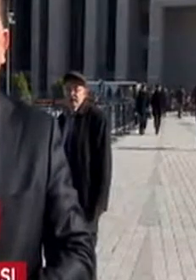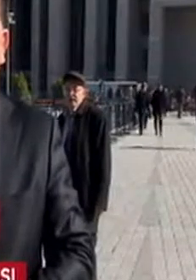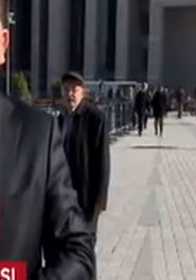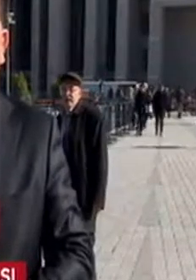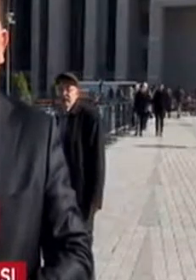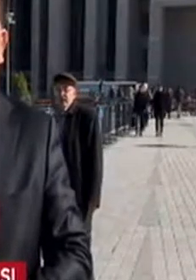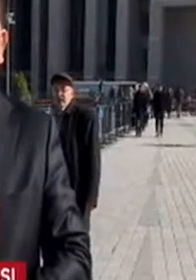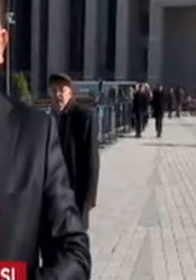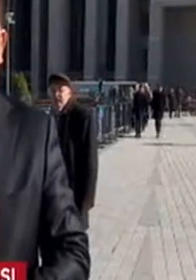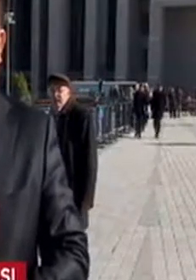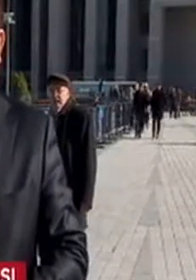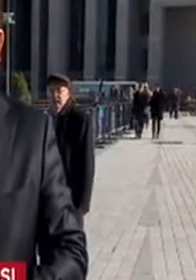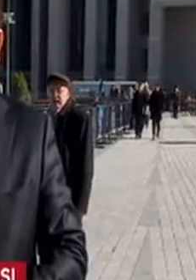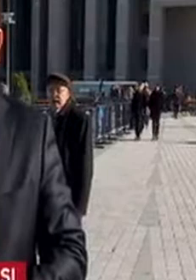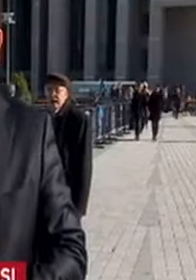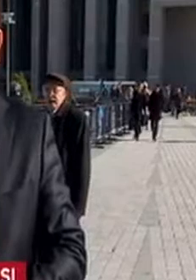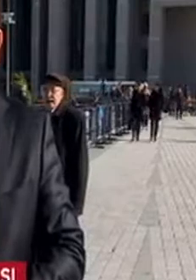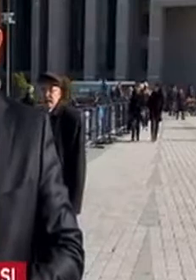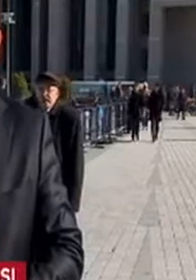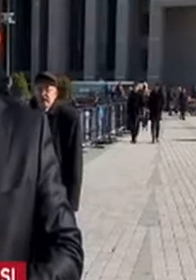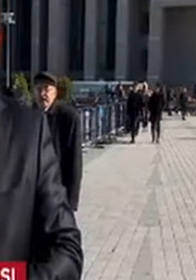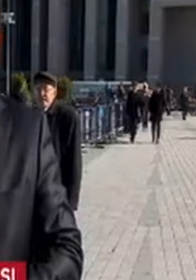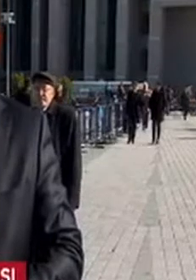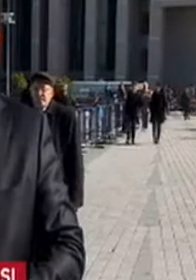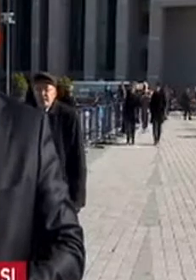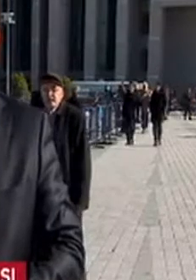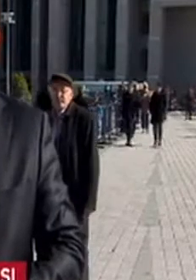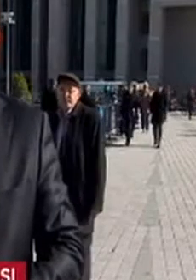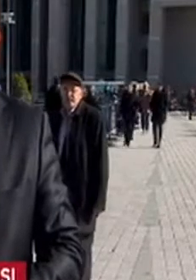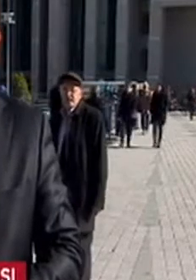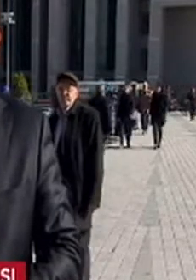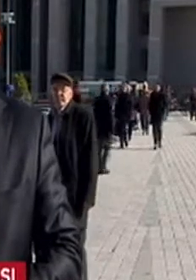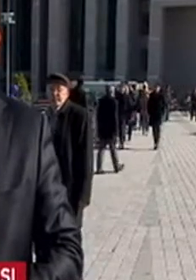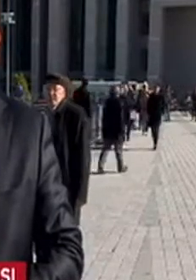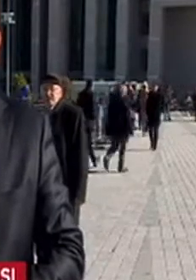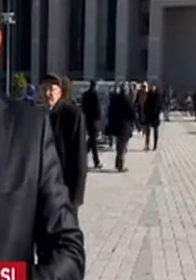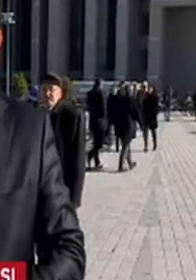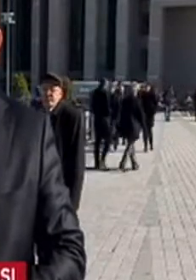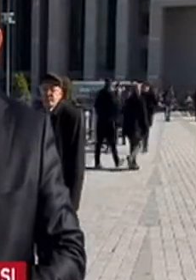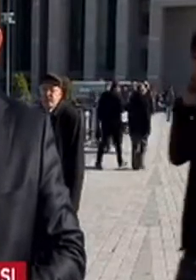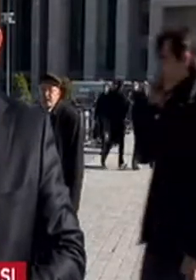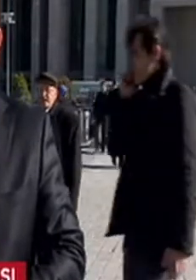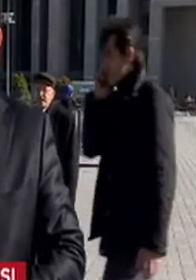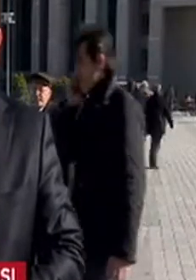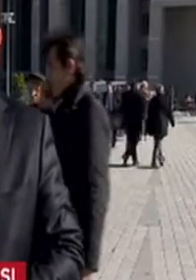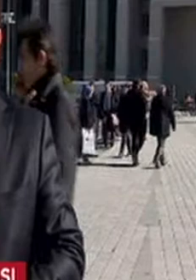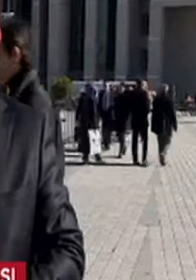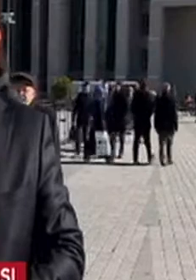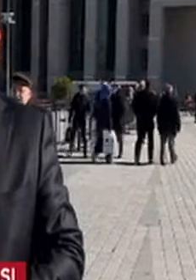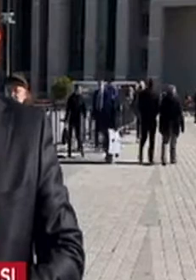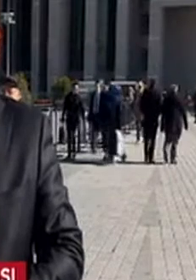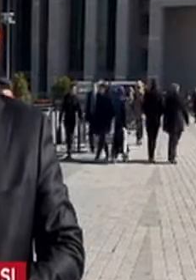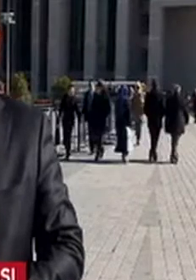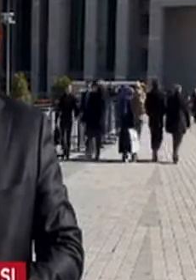da duruşmadaki yerlerini almışlardı. Bugün de yine duruşmaya katıldılar. Dün Fethullah Gülen'in avukatları müdahillik